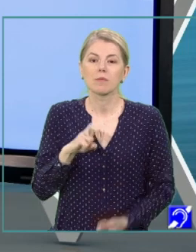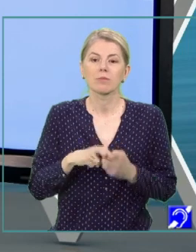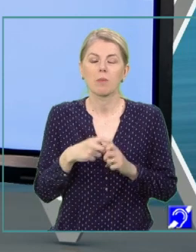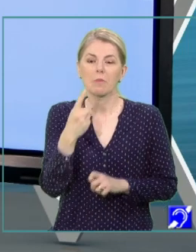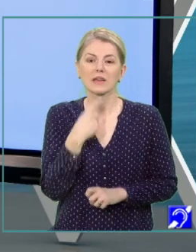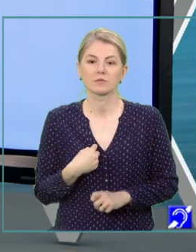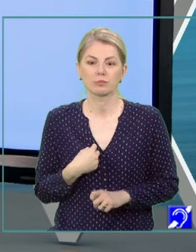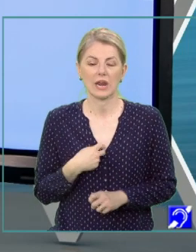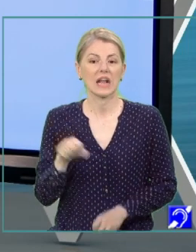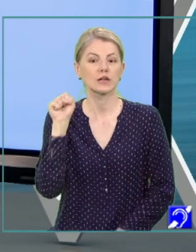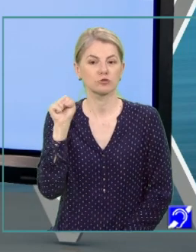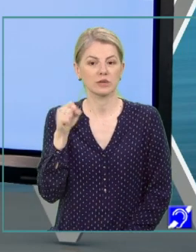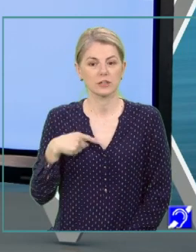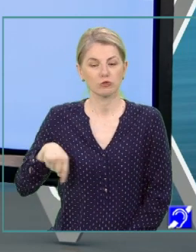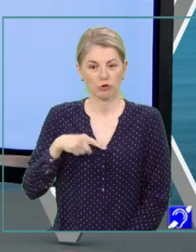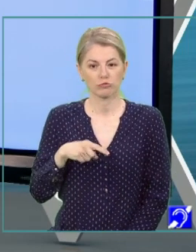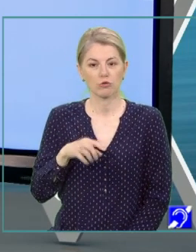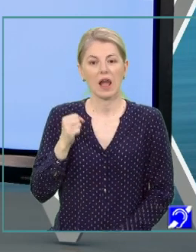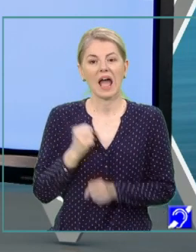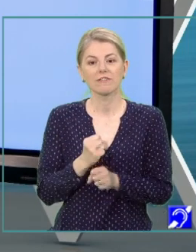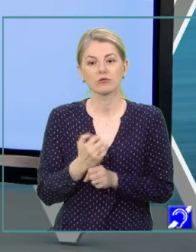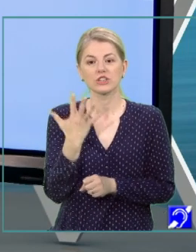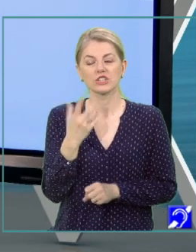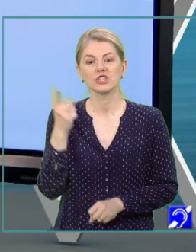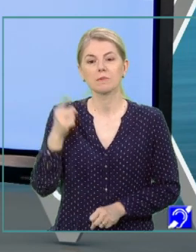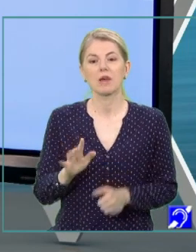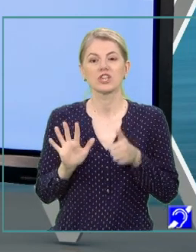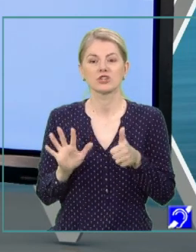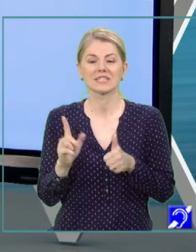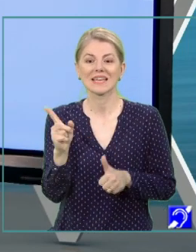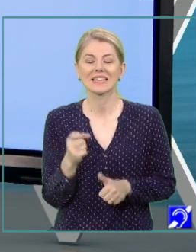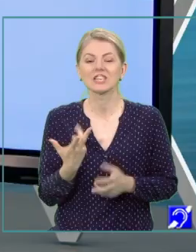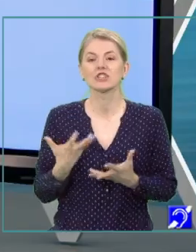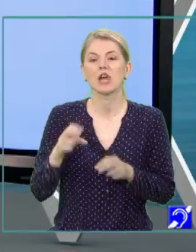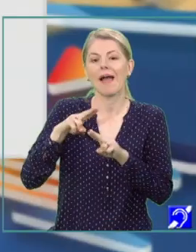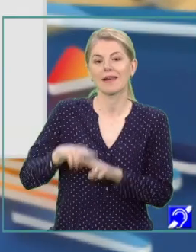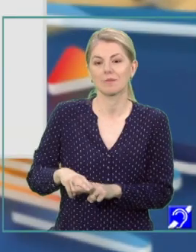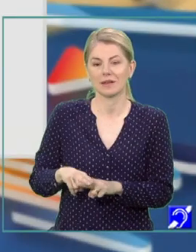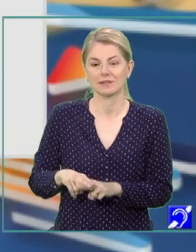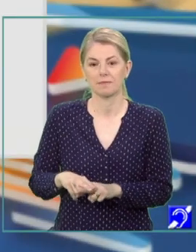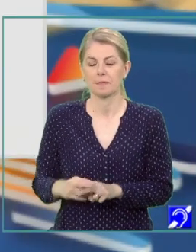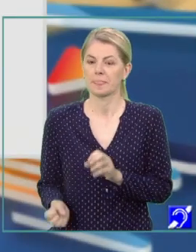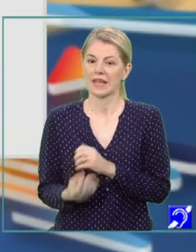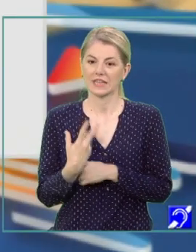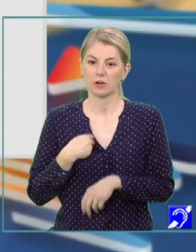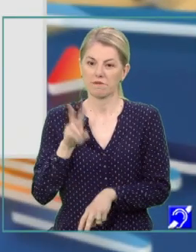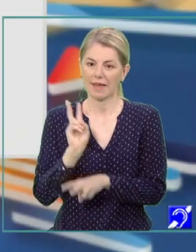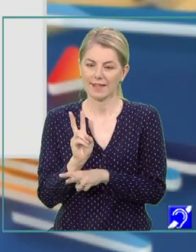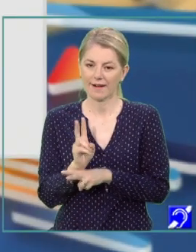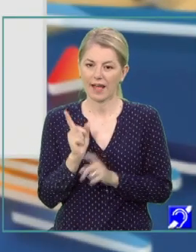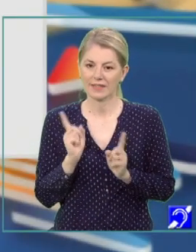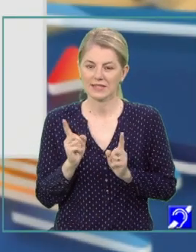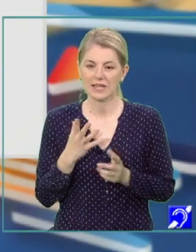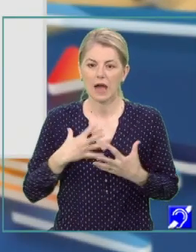spune că turistul nostru a făcut 5 pe 6 din ce a rămas. Din nou vă atrag